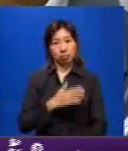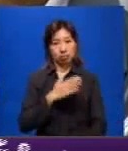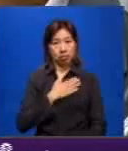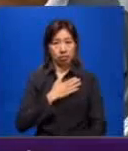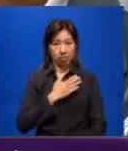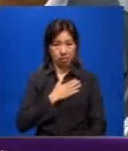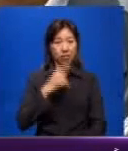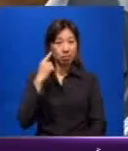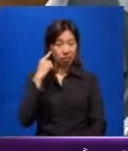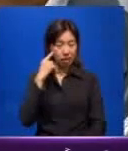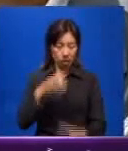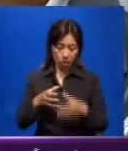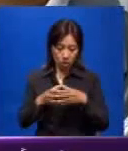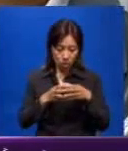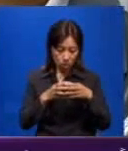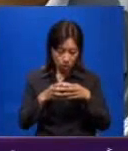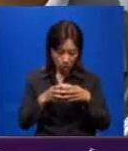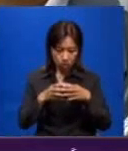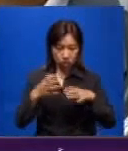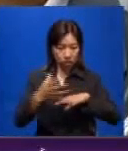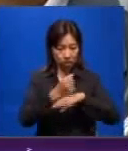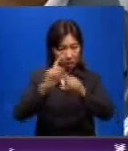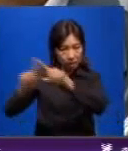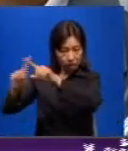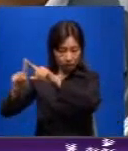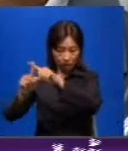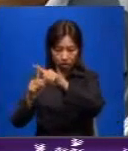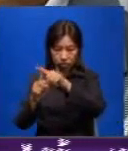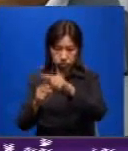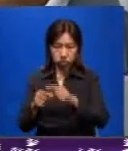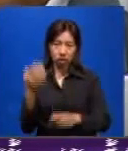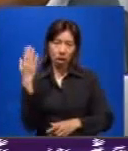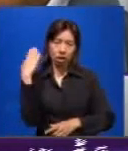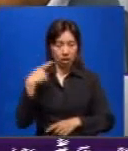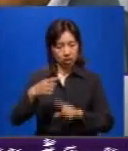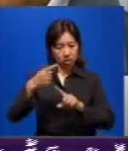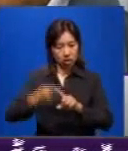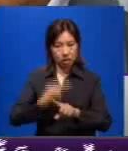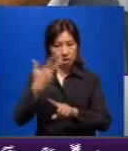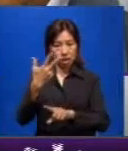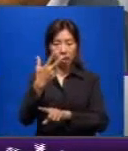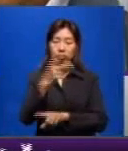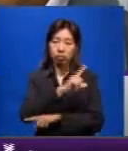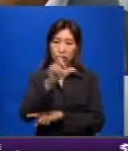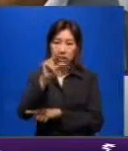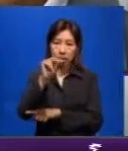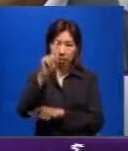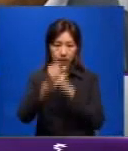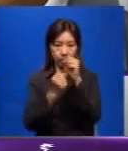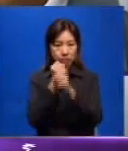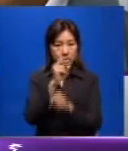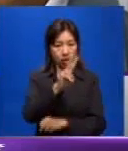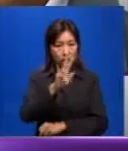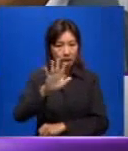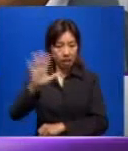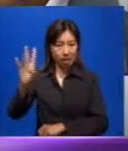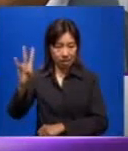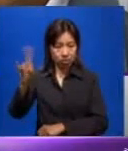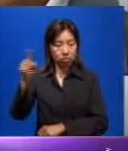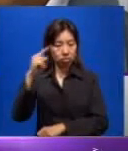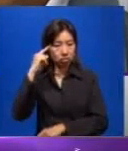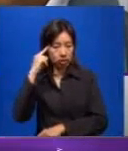ความเห็นตามหนังสือของพรรคการเมืองทั้งหลายที่มีถึงศาลรัฐธรรมนูญเมื่อ31มีนาคม2557โดยสรุปคือขอ